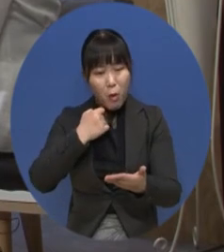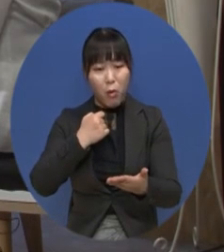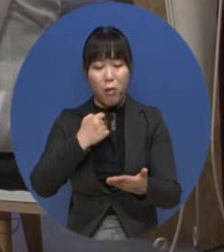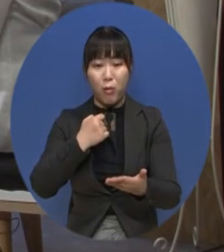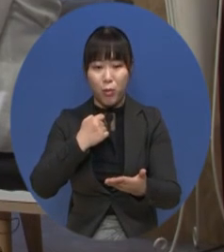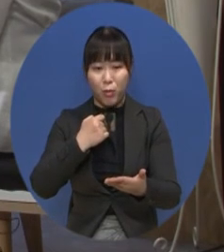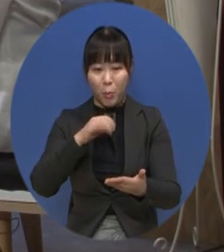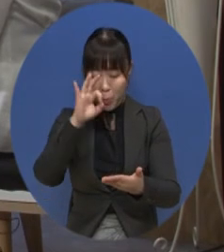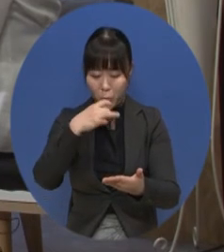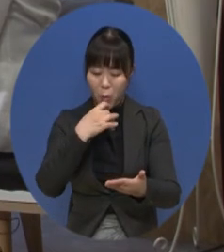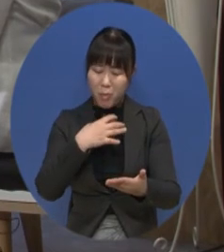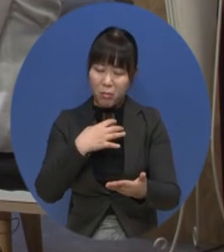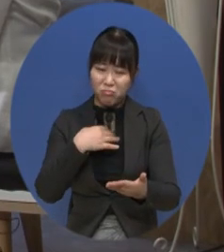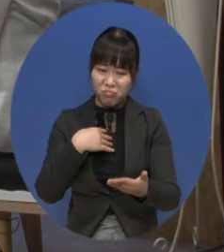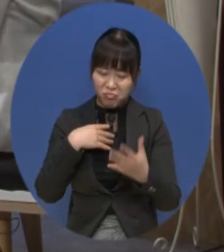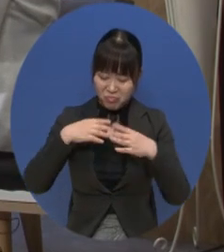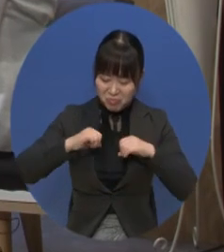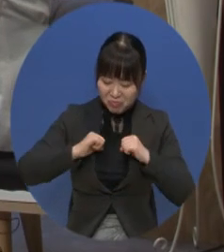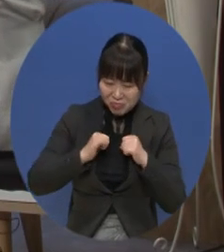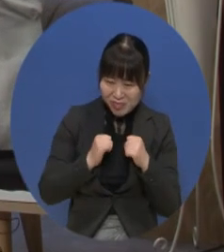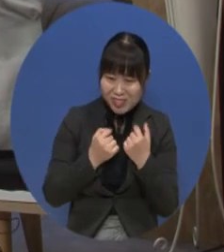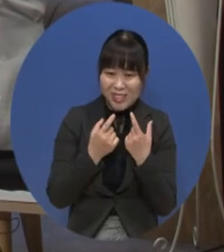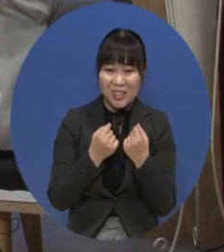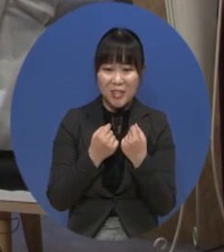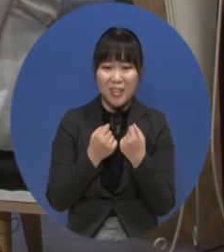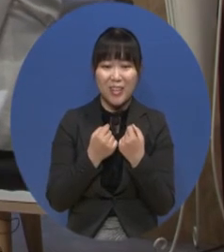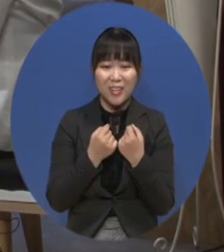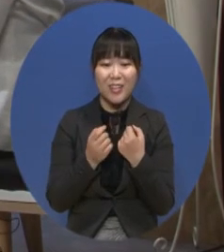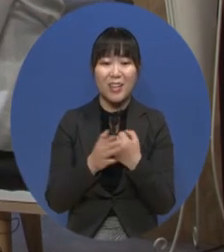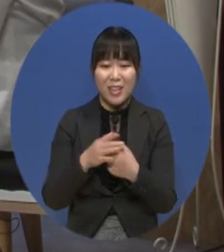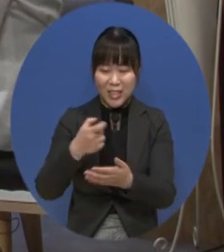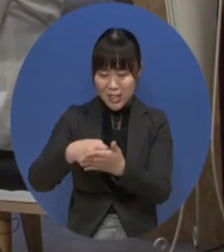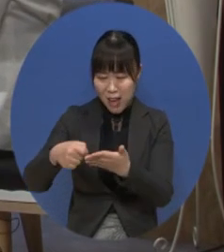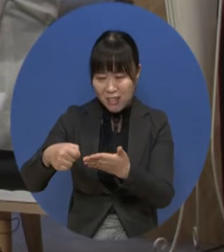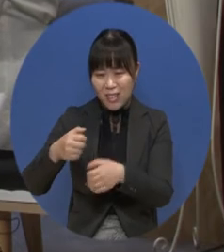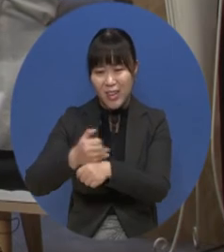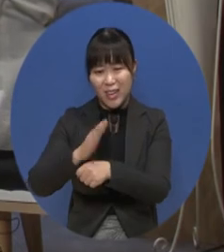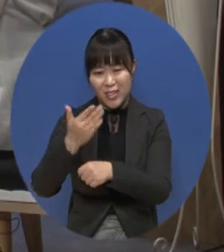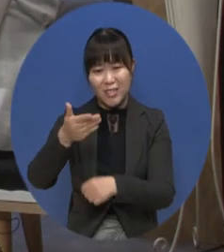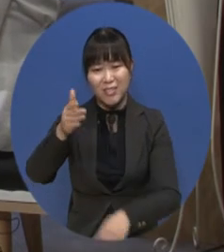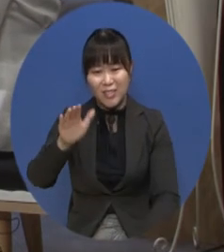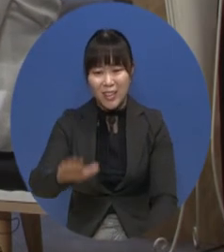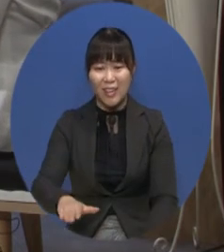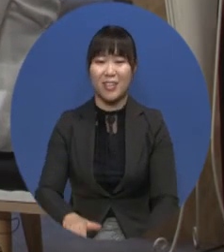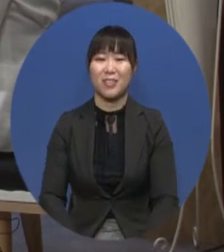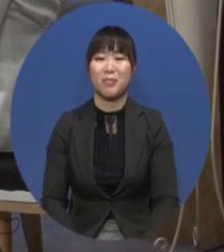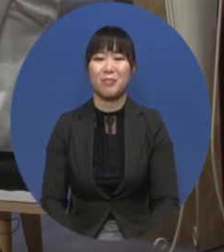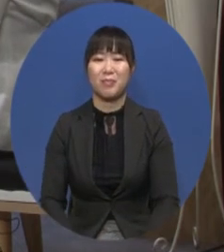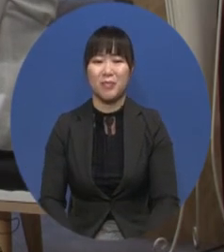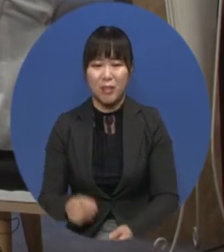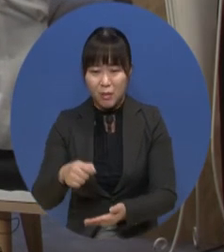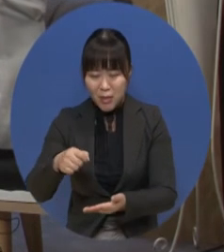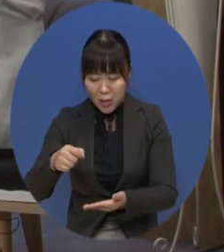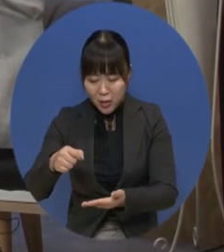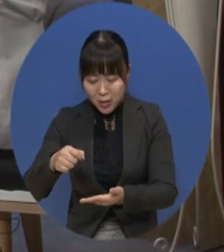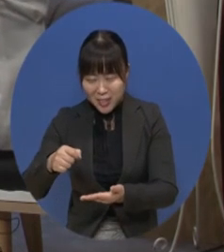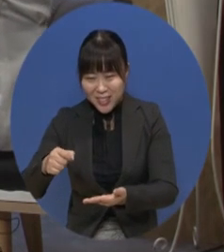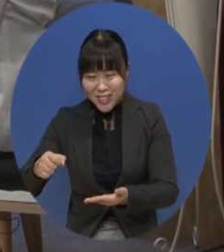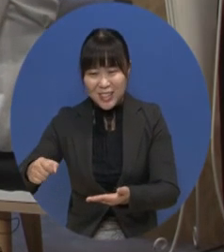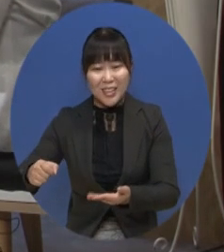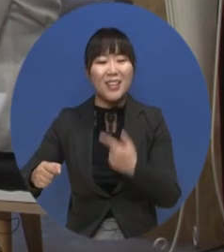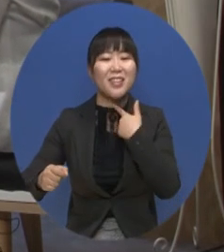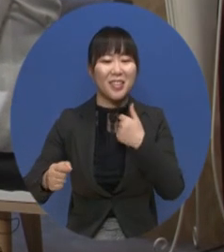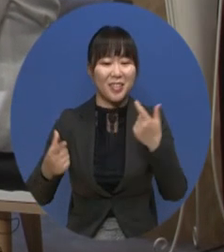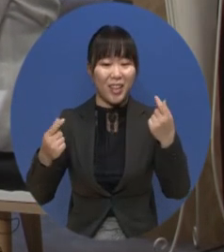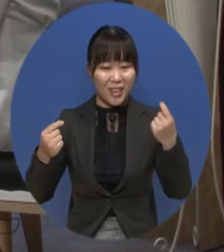보기 네. 보기만 해도 좀 네. 주눅들게 네. 만들어져 있어서 사인은 해야 되긴 그러니까요. 해야 되는데. 덜덜 떨면서 하여 만든